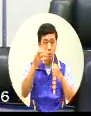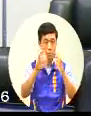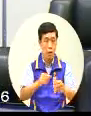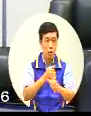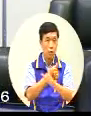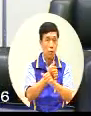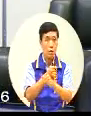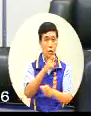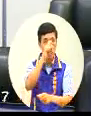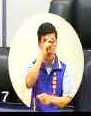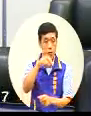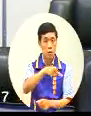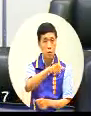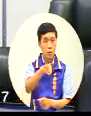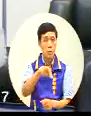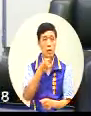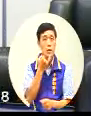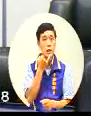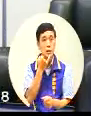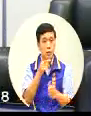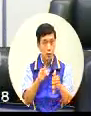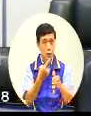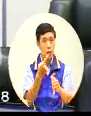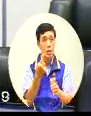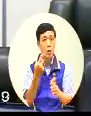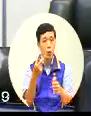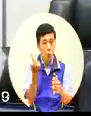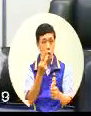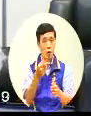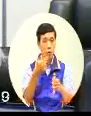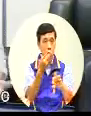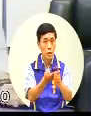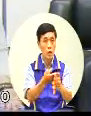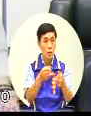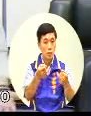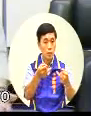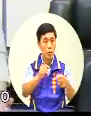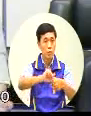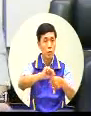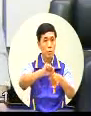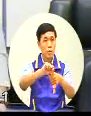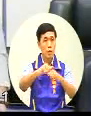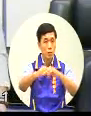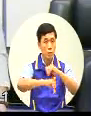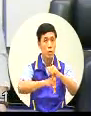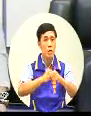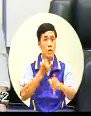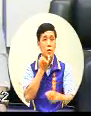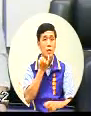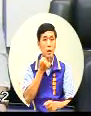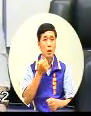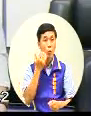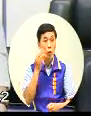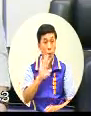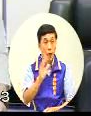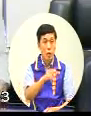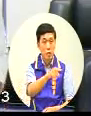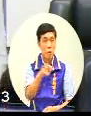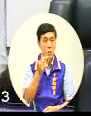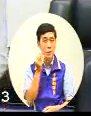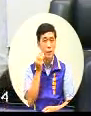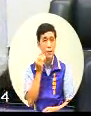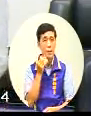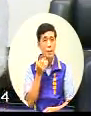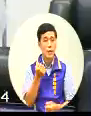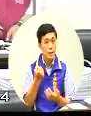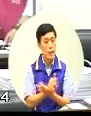些人能够优先，或者甚至给他加分，让他禁用，不然他们太委屈了，好不好？